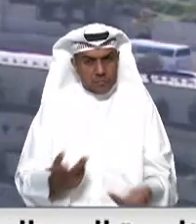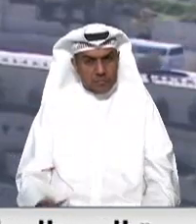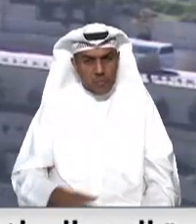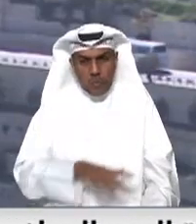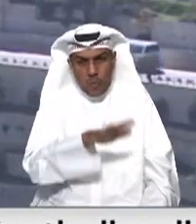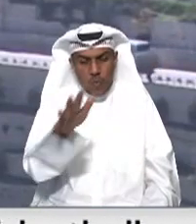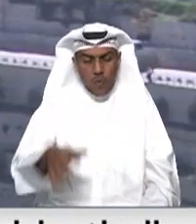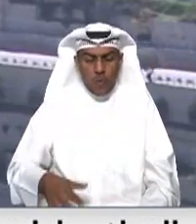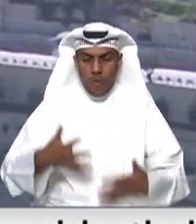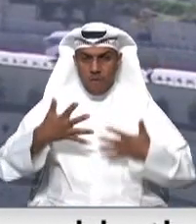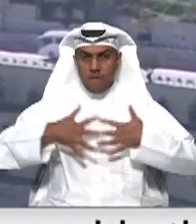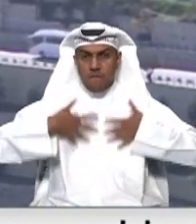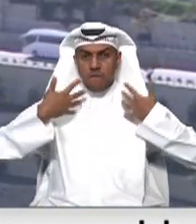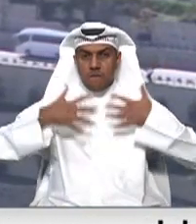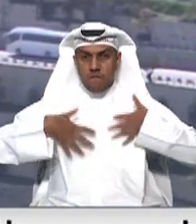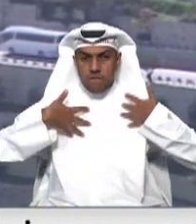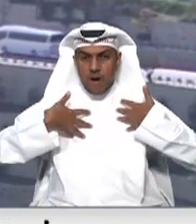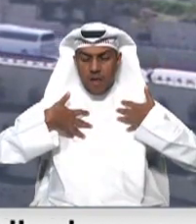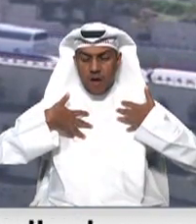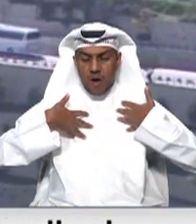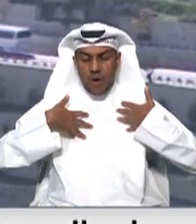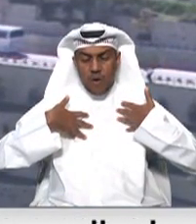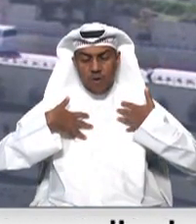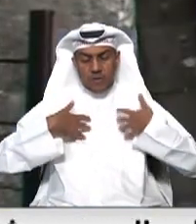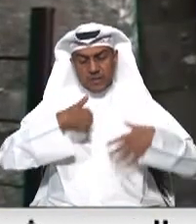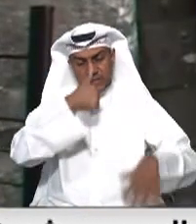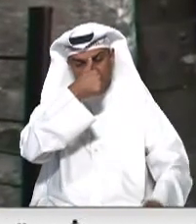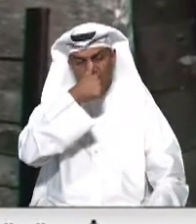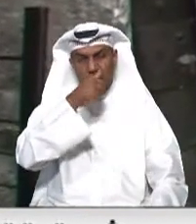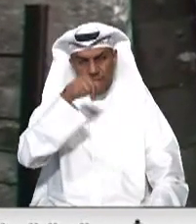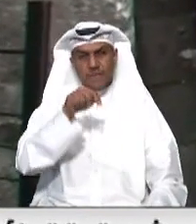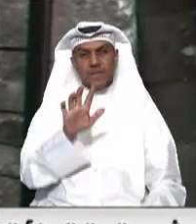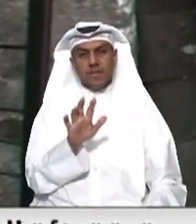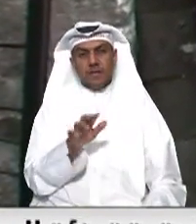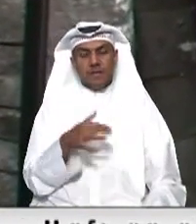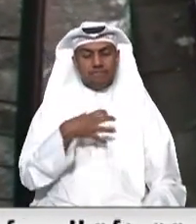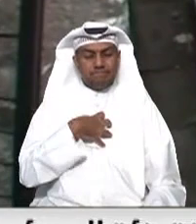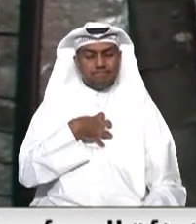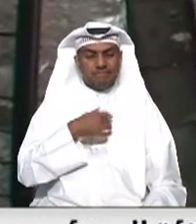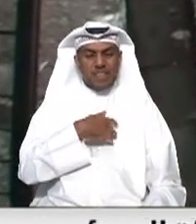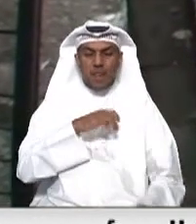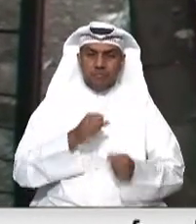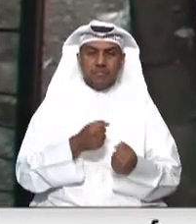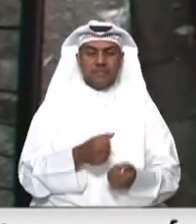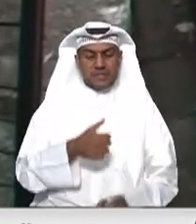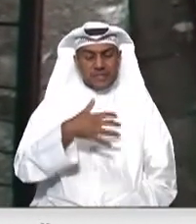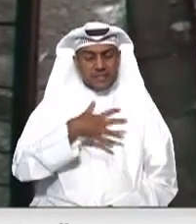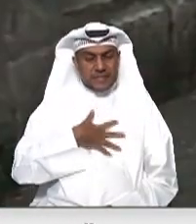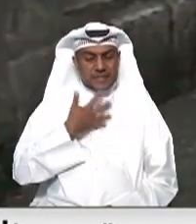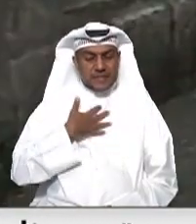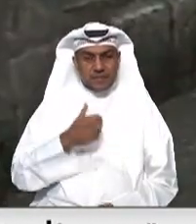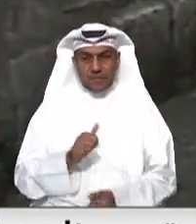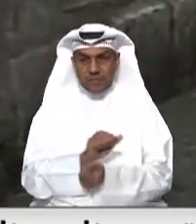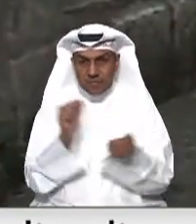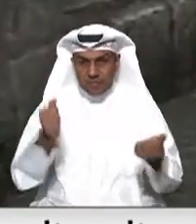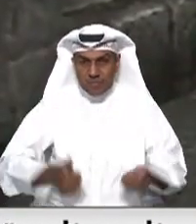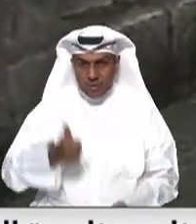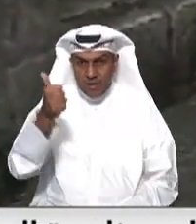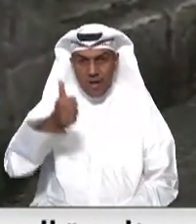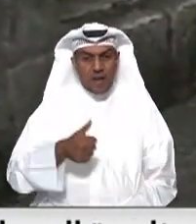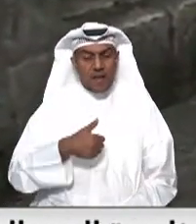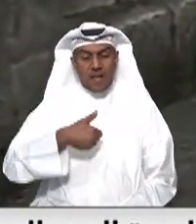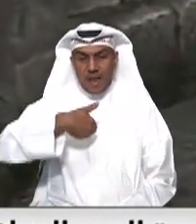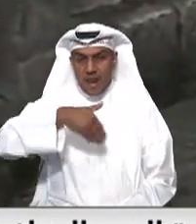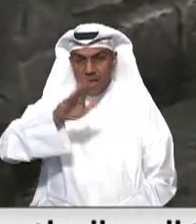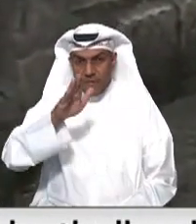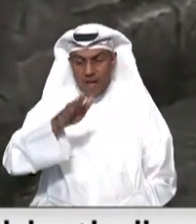الممزوج بالحزن لدى الشارع الفلسطيني، الفرح جراء نجاح المقاومة بالضغط على